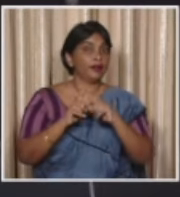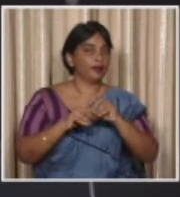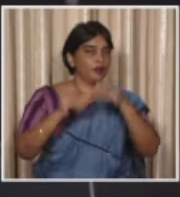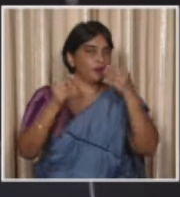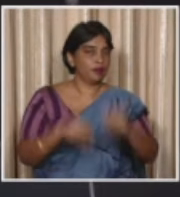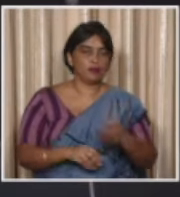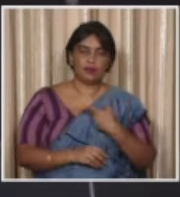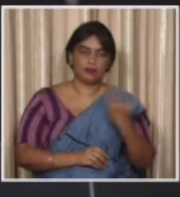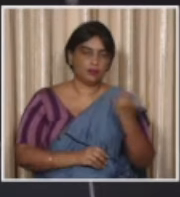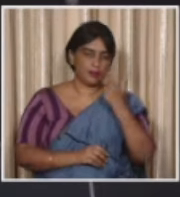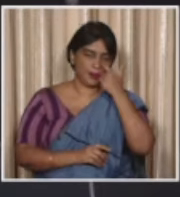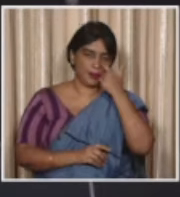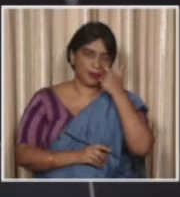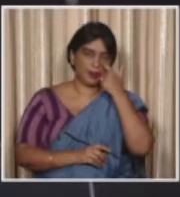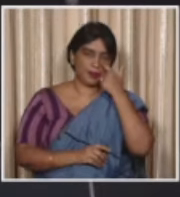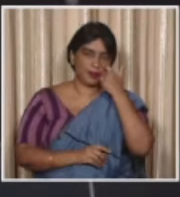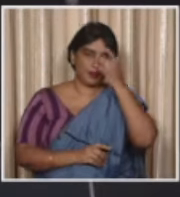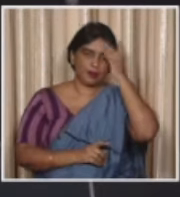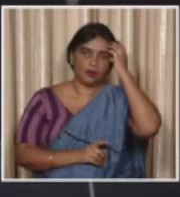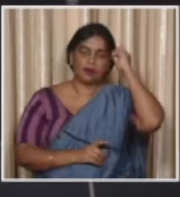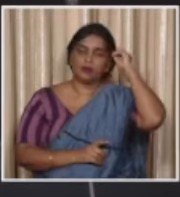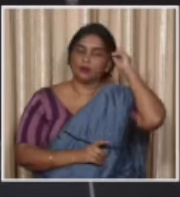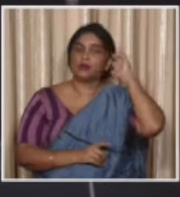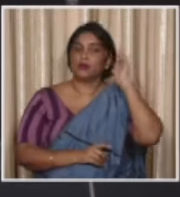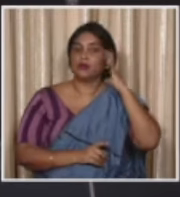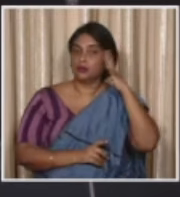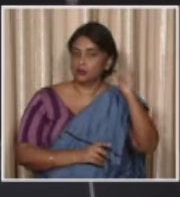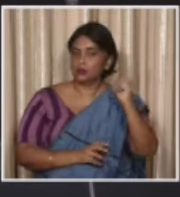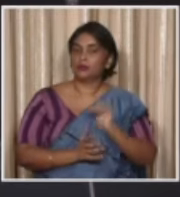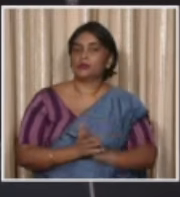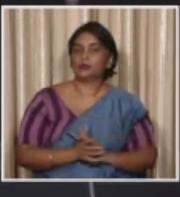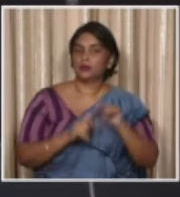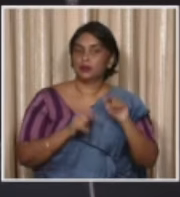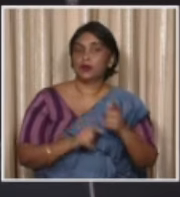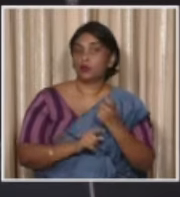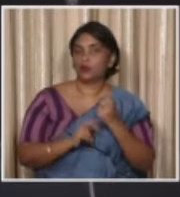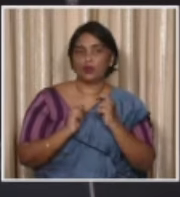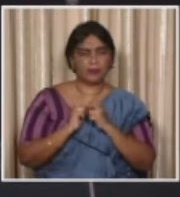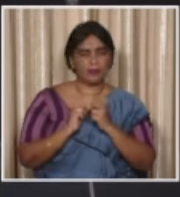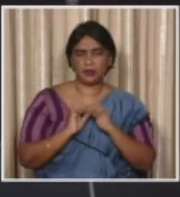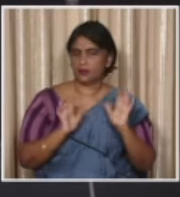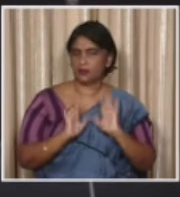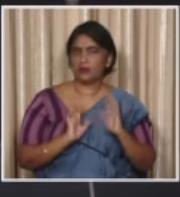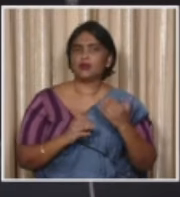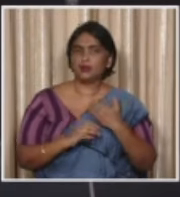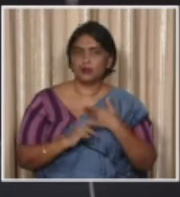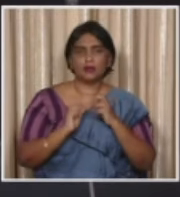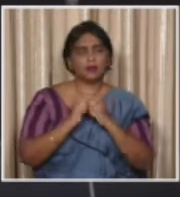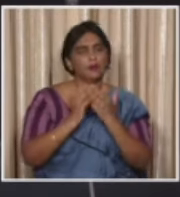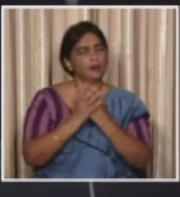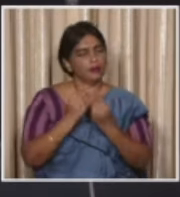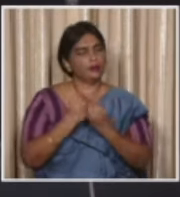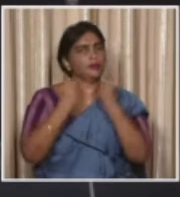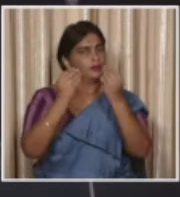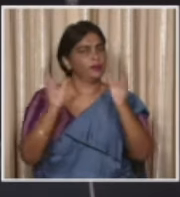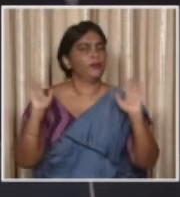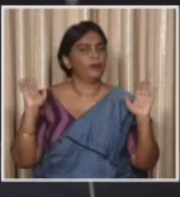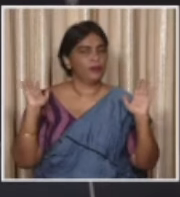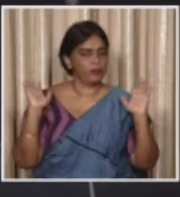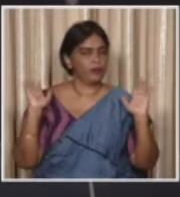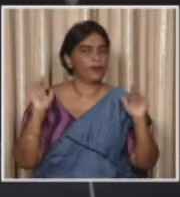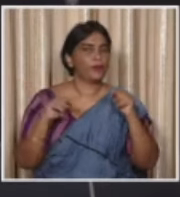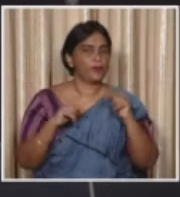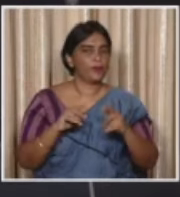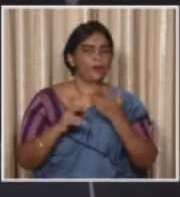කරන්න බෑ. ඒක මතක තියාගන්න ඕනේ. මෙතන මුදල් ප්‍රශ්නයක් නැහැ. මං විසඳපු ප්‍රශ්න ටික දැන් කිව්වා.